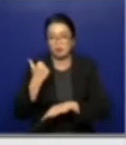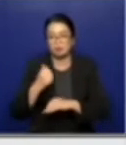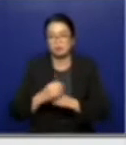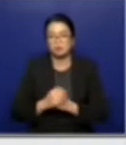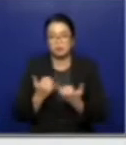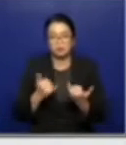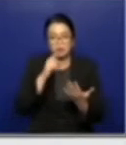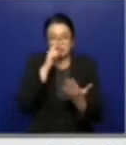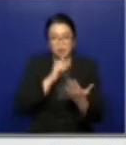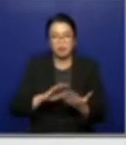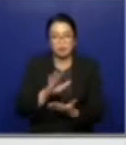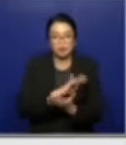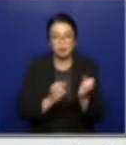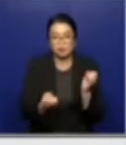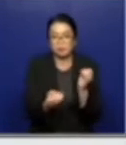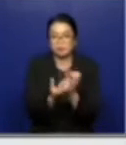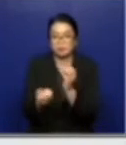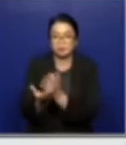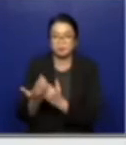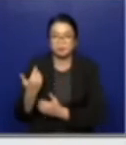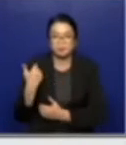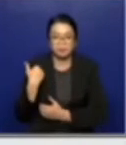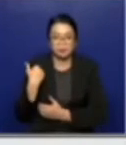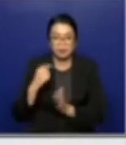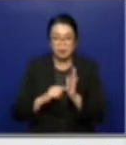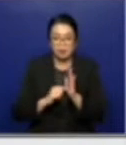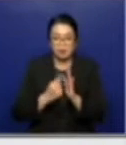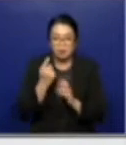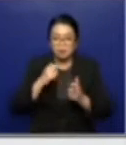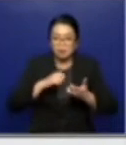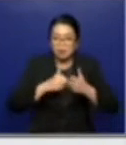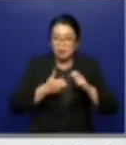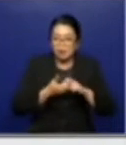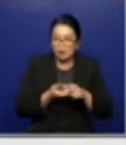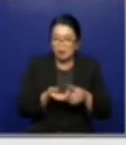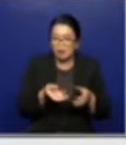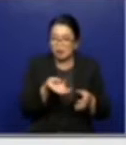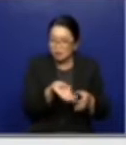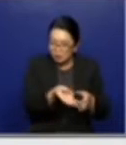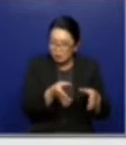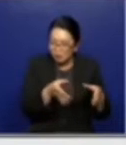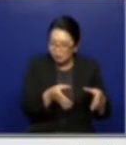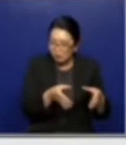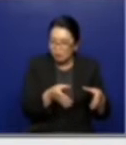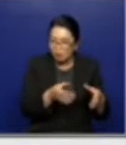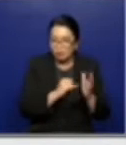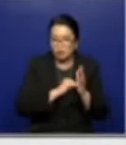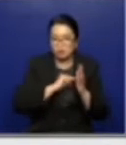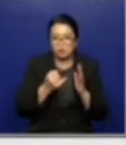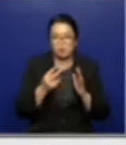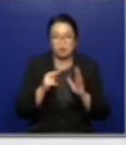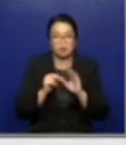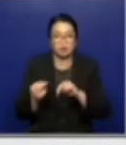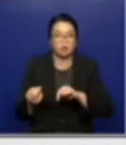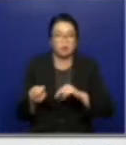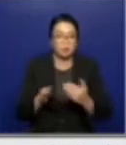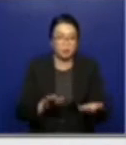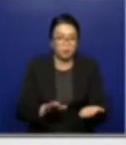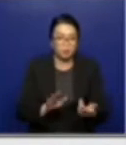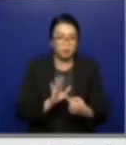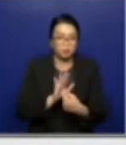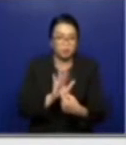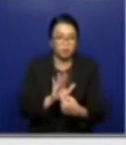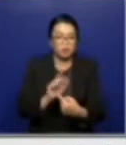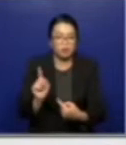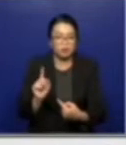ประสบอยู่จากจุดเล็กๆส่วนหนึ่งของประเทศคือจังหวัดนครพนมซึ่ง